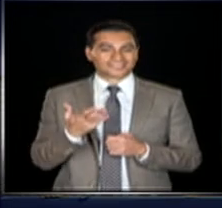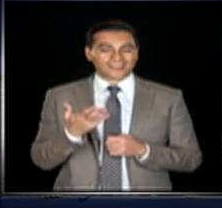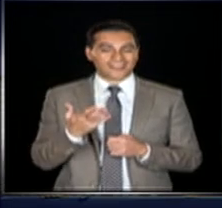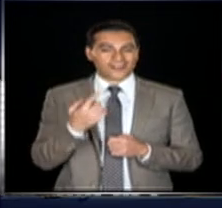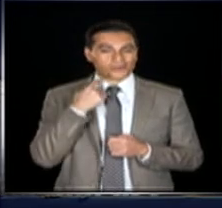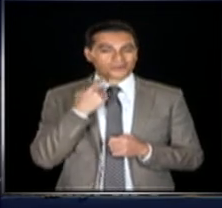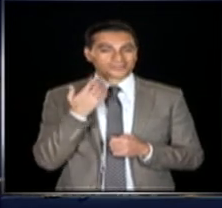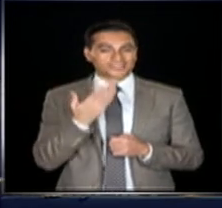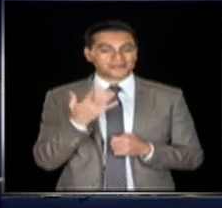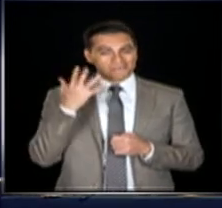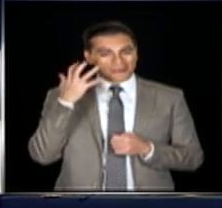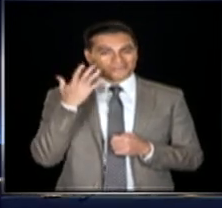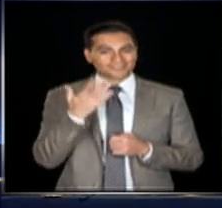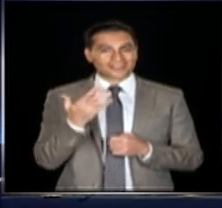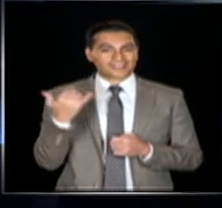محمد صلاح يا ريم.